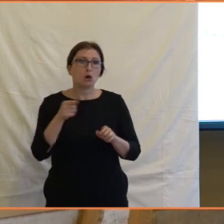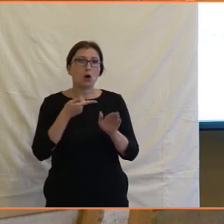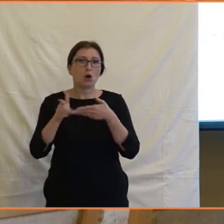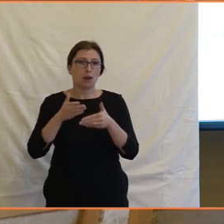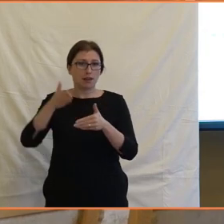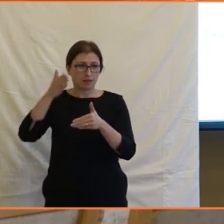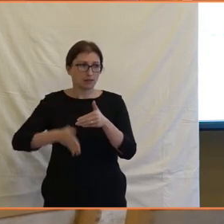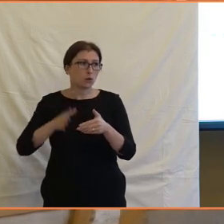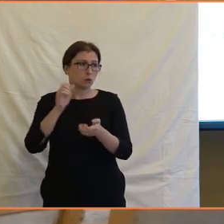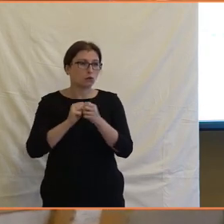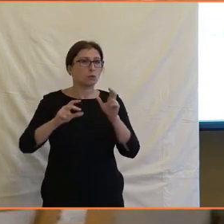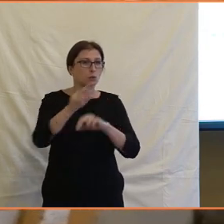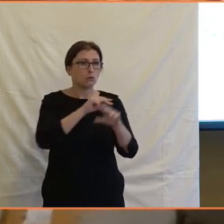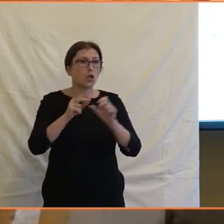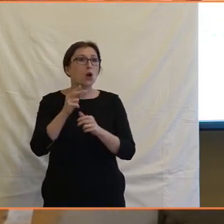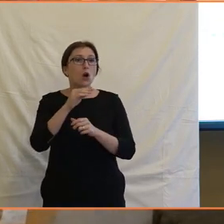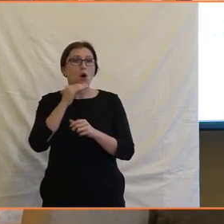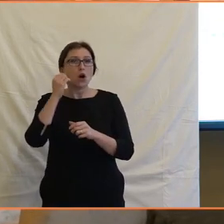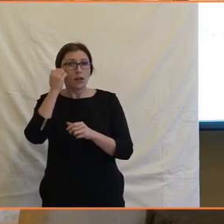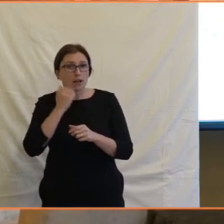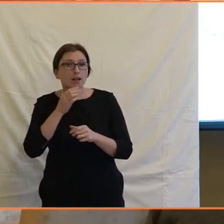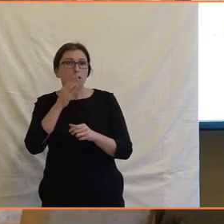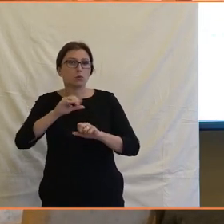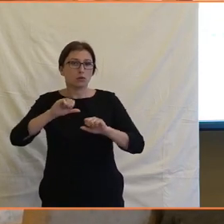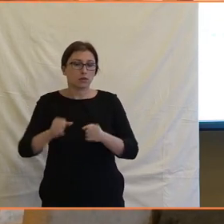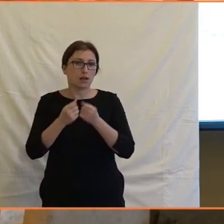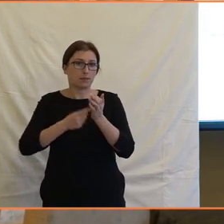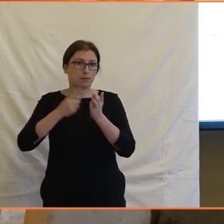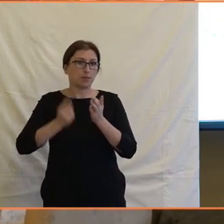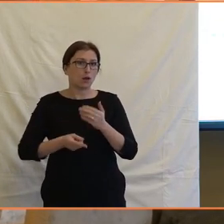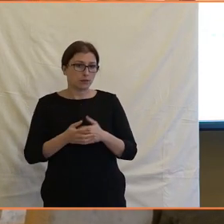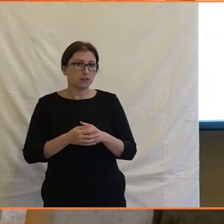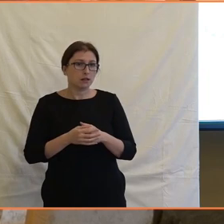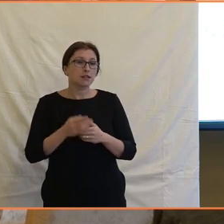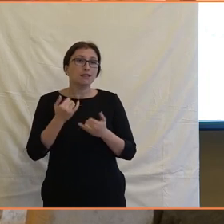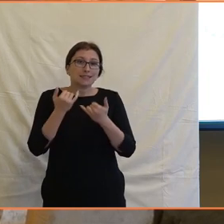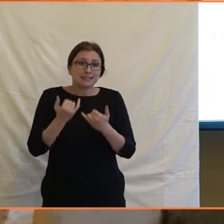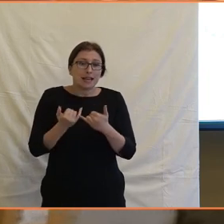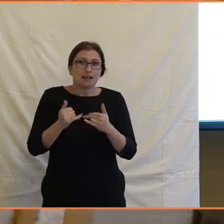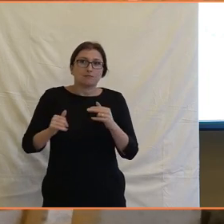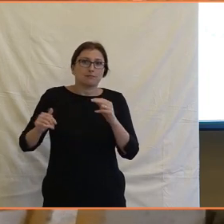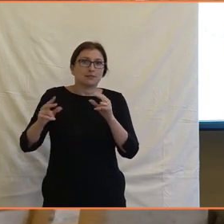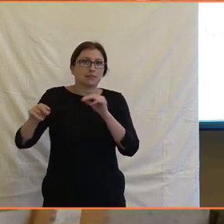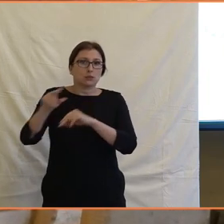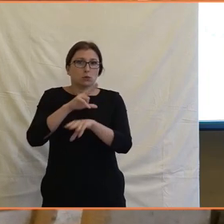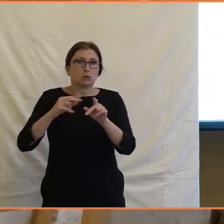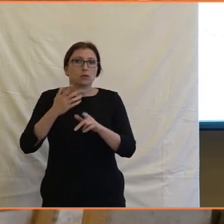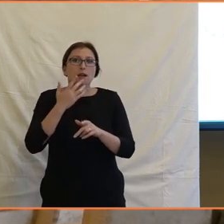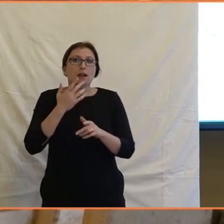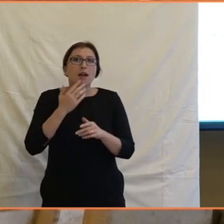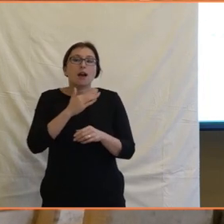ledna, kdy pro řadu lidí ty datové schránky právě budou povinný. A teďka se vlastně nějakým způsobem debatuje, jak moc